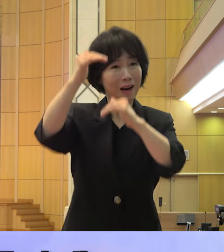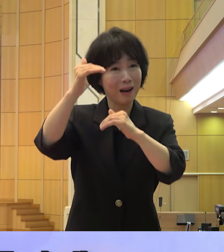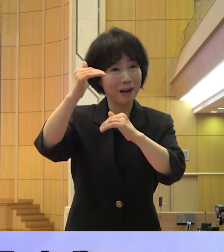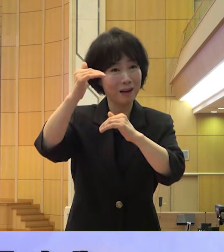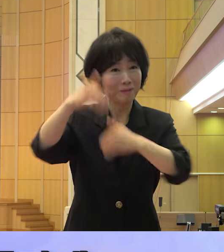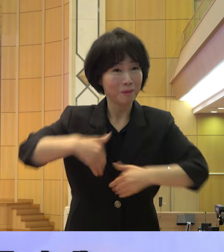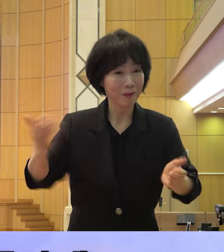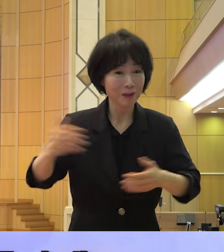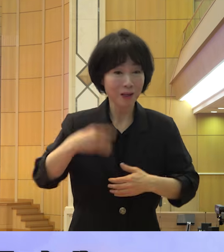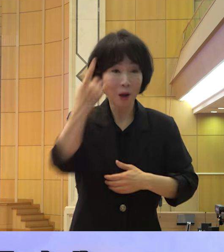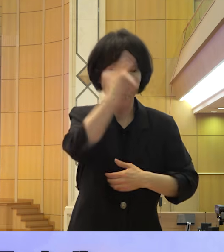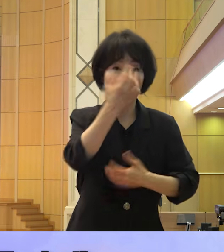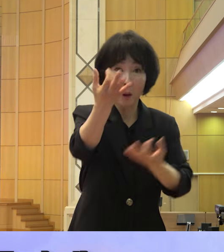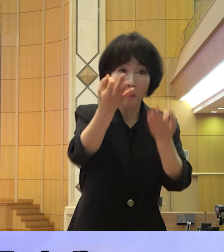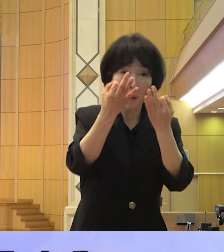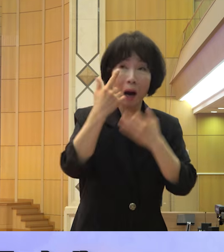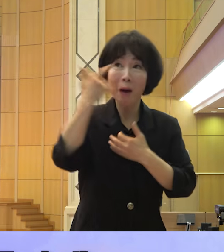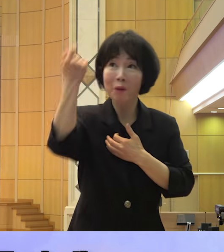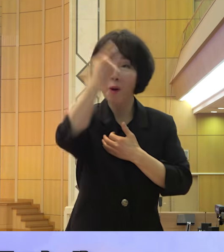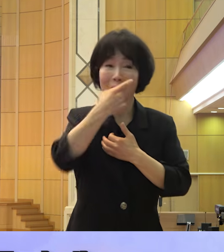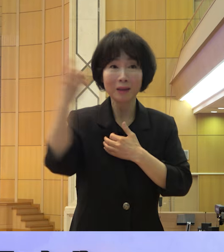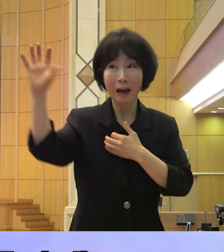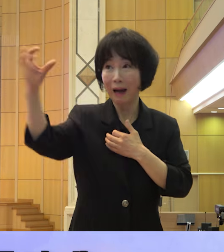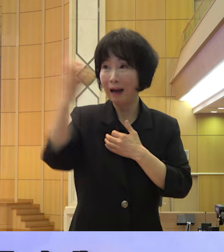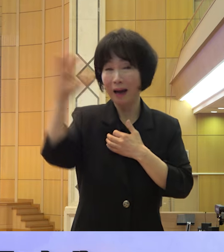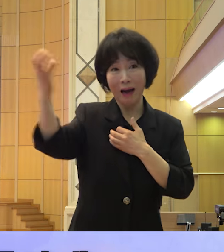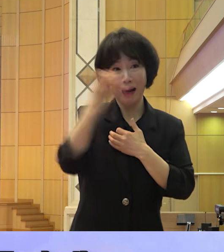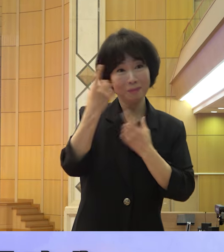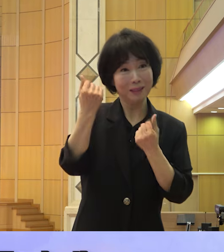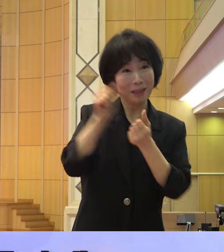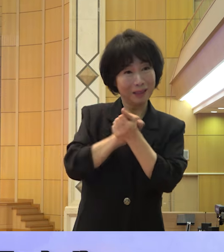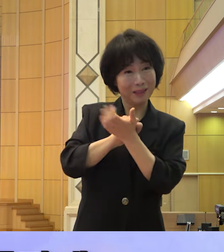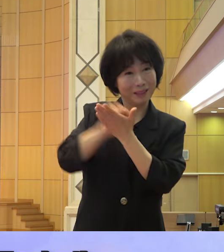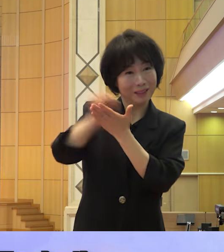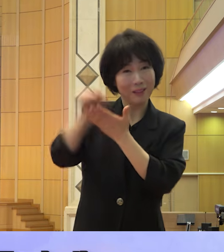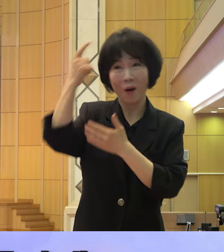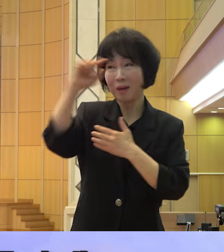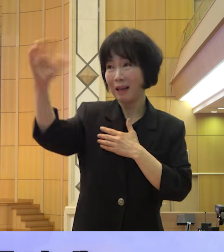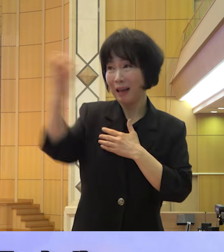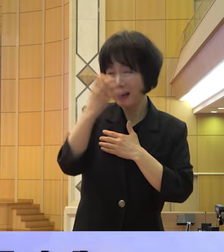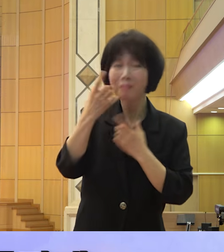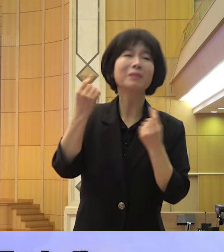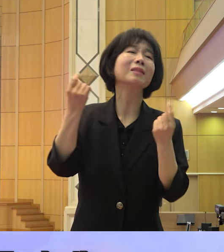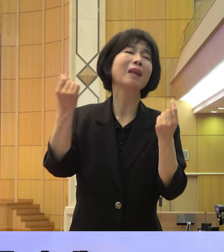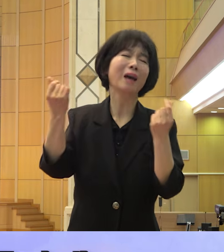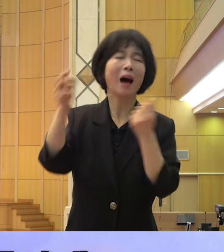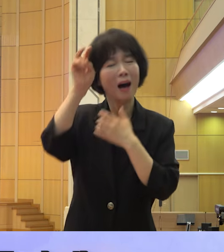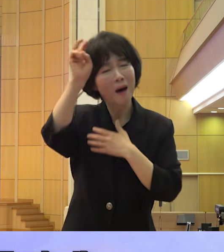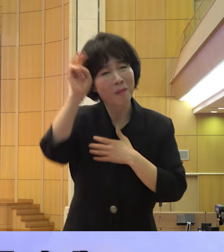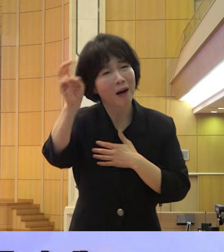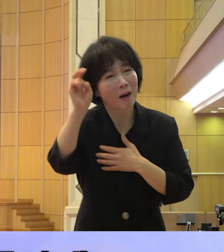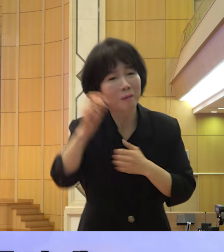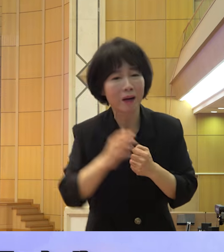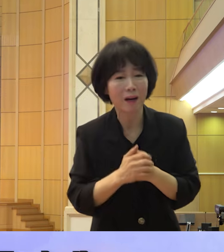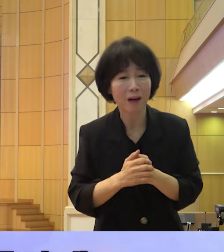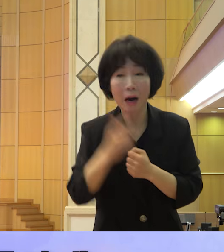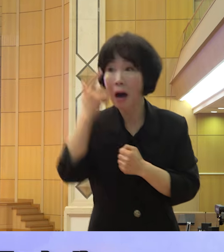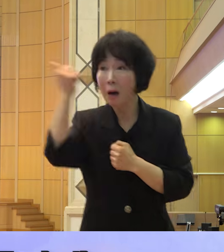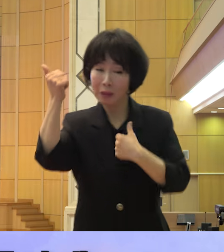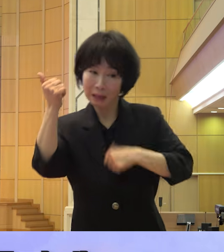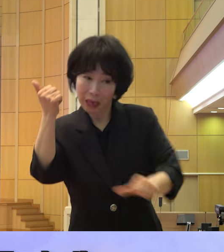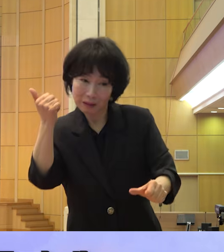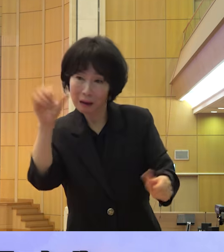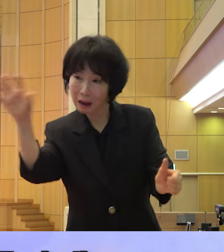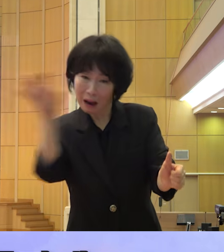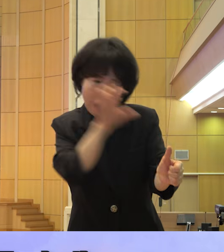저를 보면 우리 아버님에 대해서 짐작할 수 있잖아요. 그 아버지의 그 자식이고, 그 아들을 보면 그 아버지를 알 수 있고, 아버지 보면 그